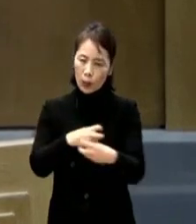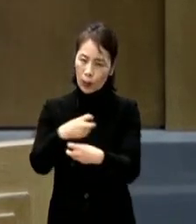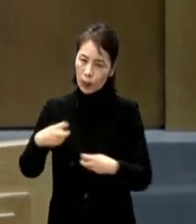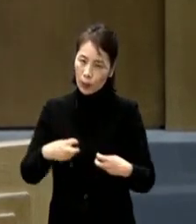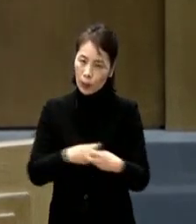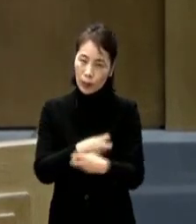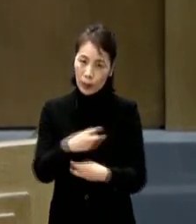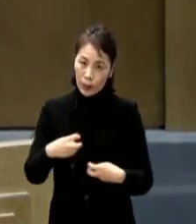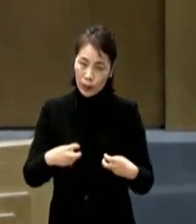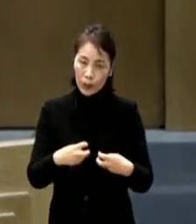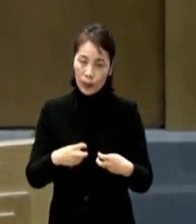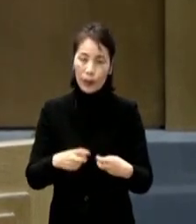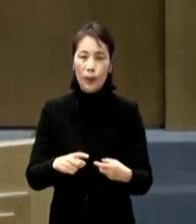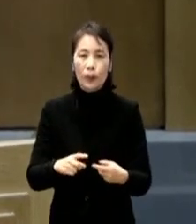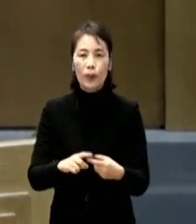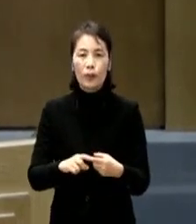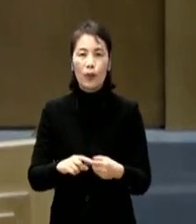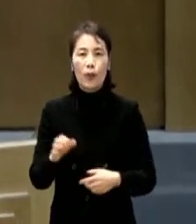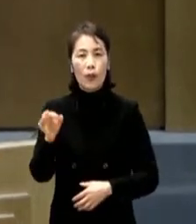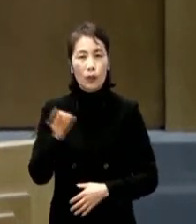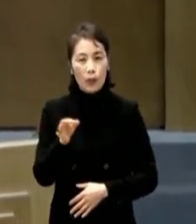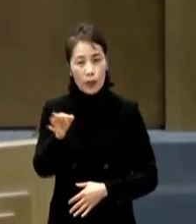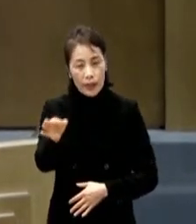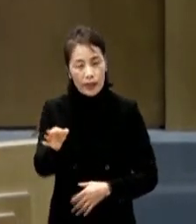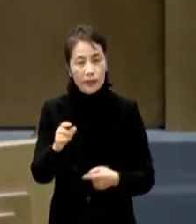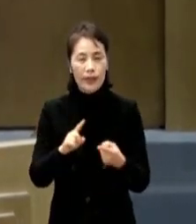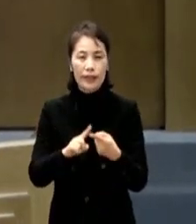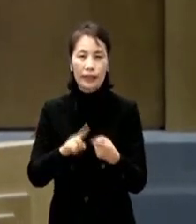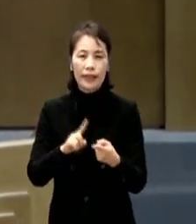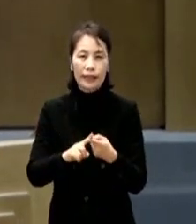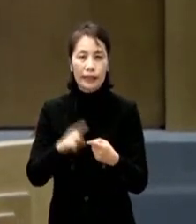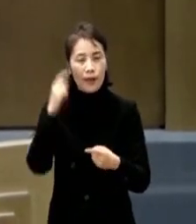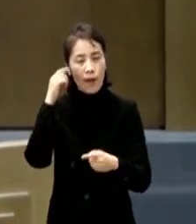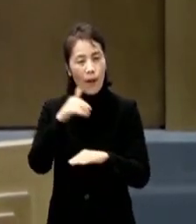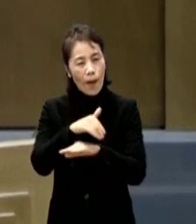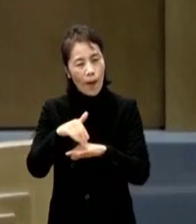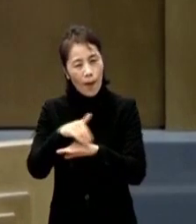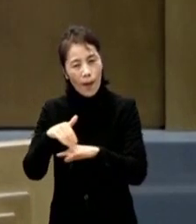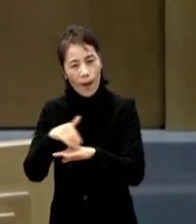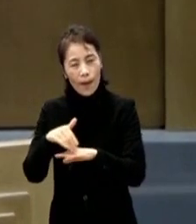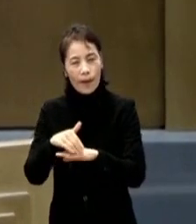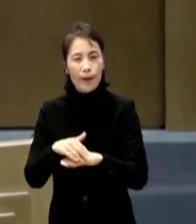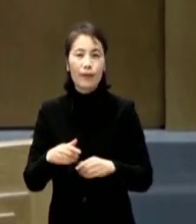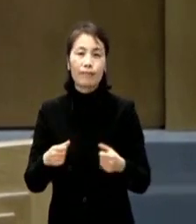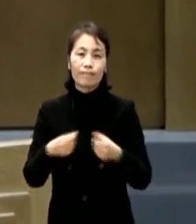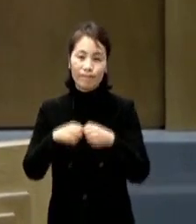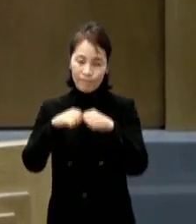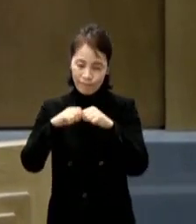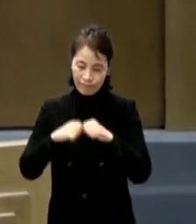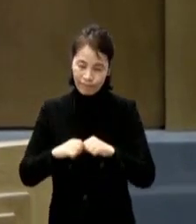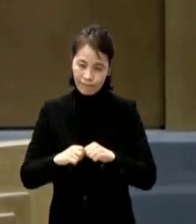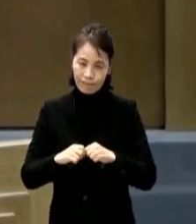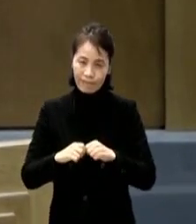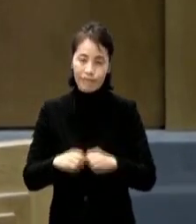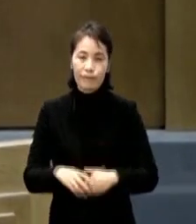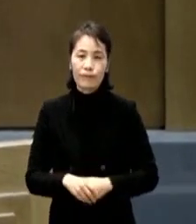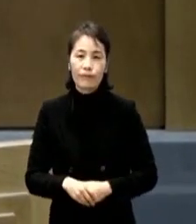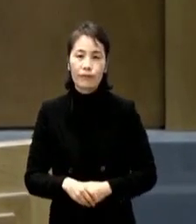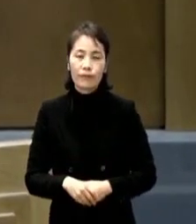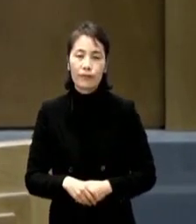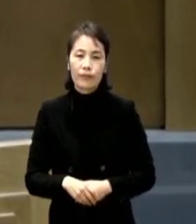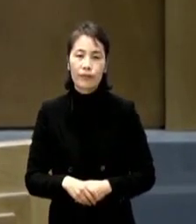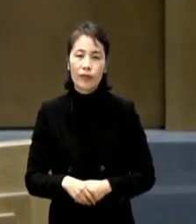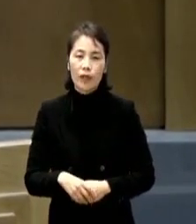교통수단과 요금 체계를 반영하여 설계하였습니다. 도민의 교통비 부담을 덜고 더 나은